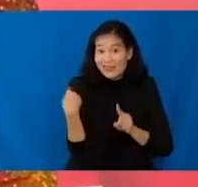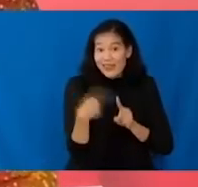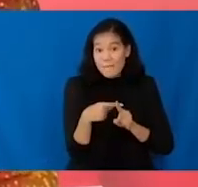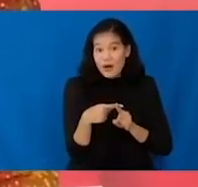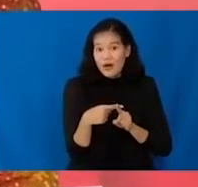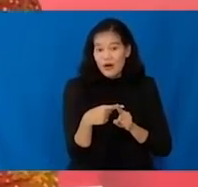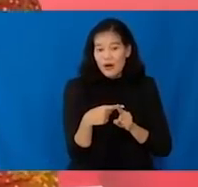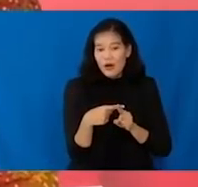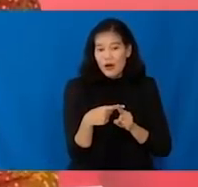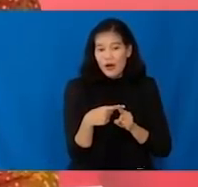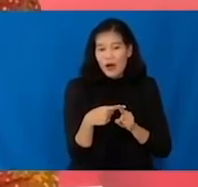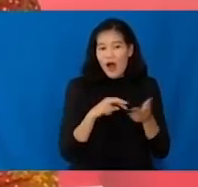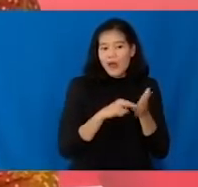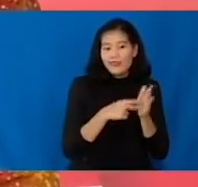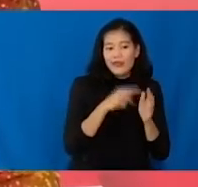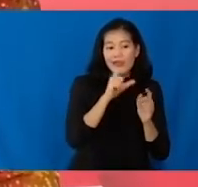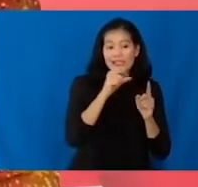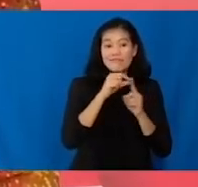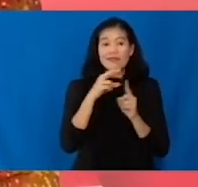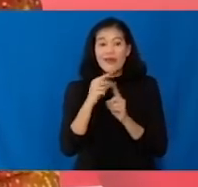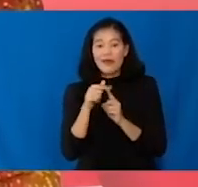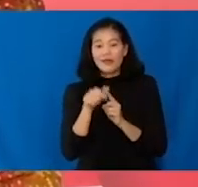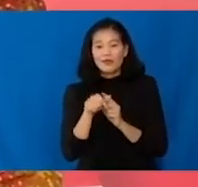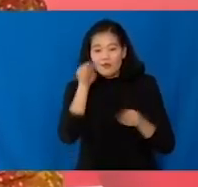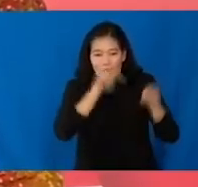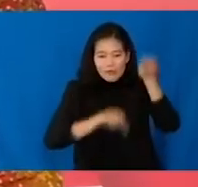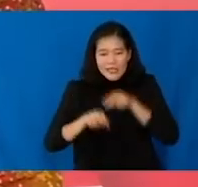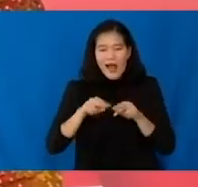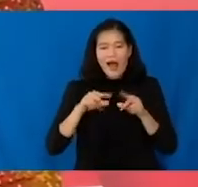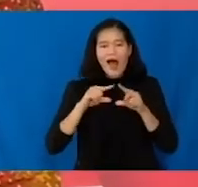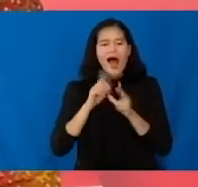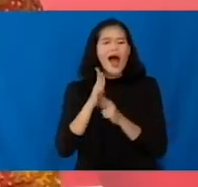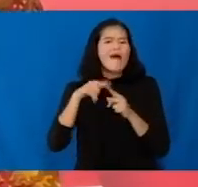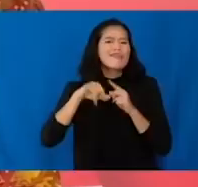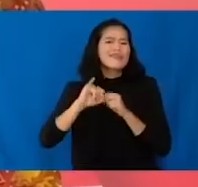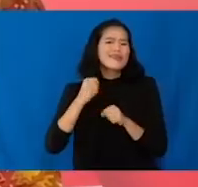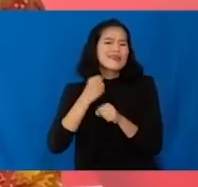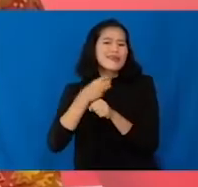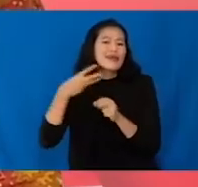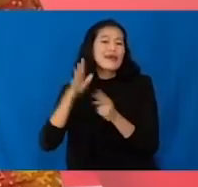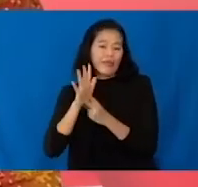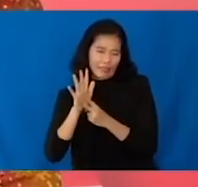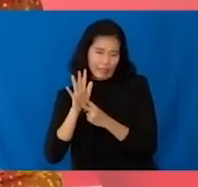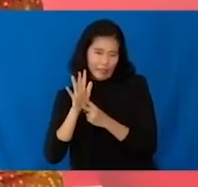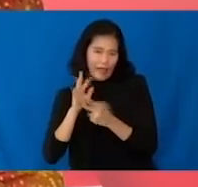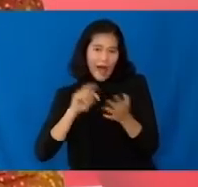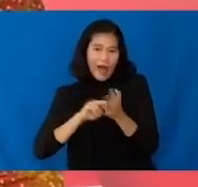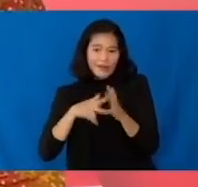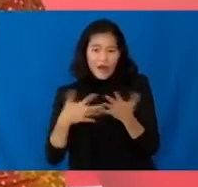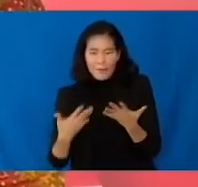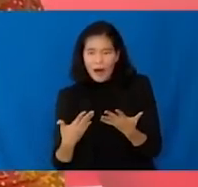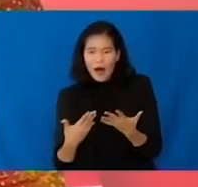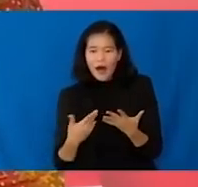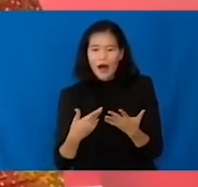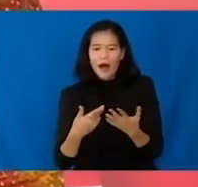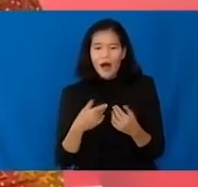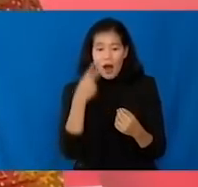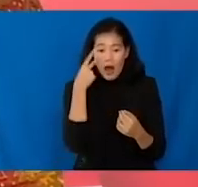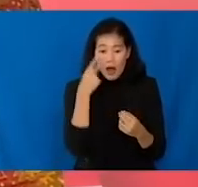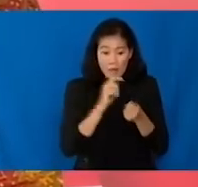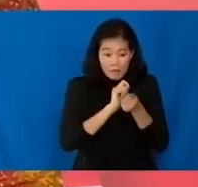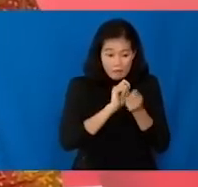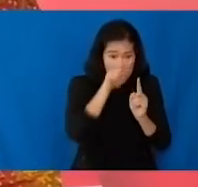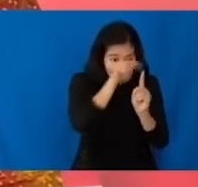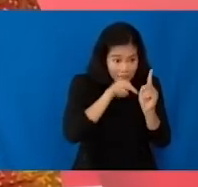PCR ini adalah pemeriksaan antigen Hai sehingga interpretasinya adalah pasti Apakah seseorang